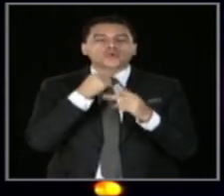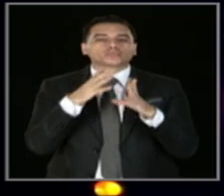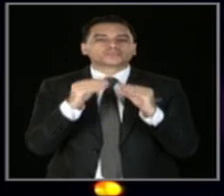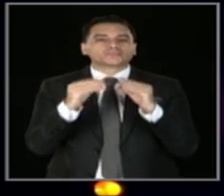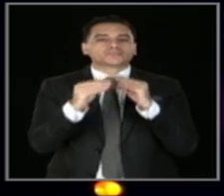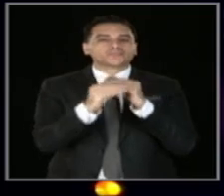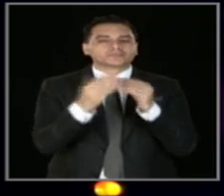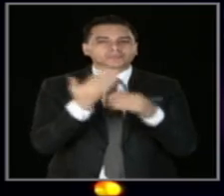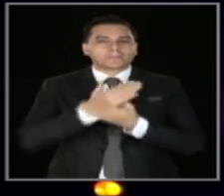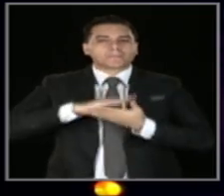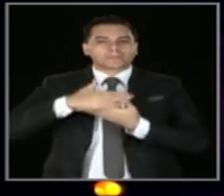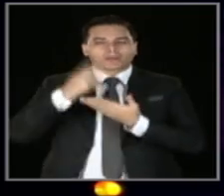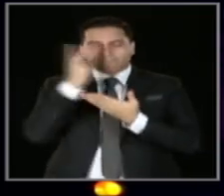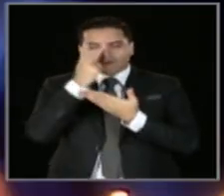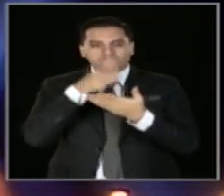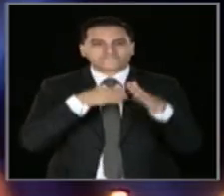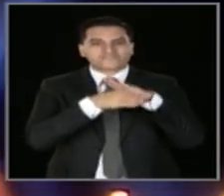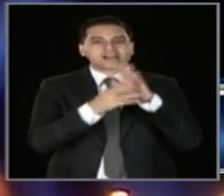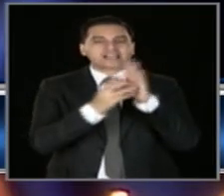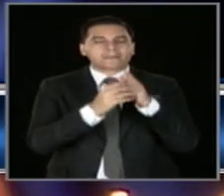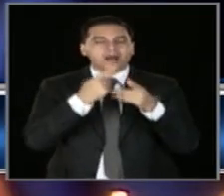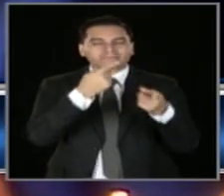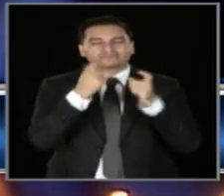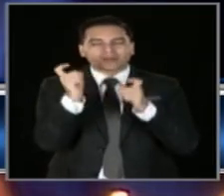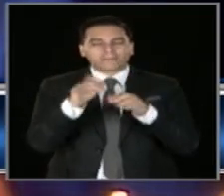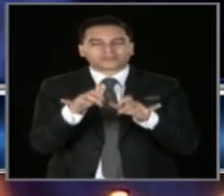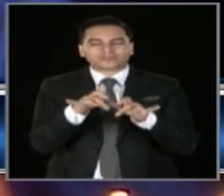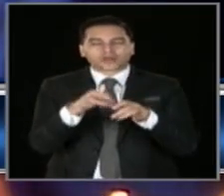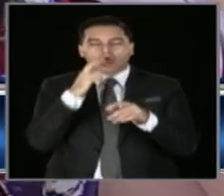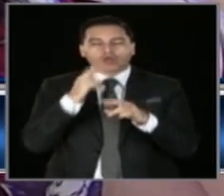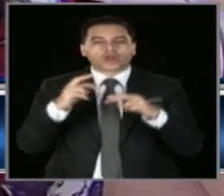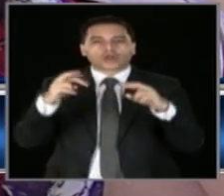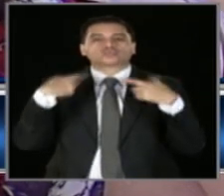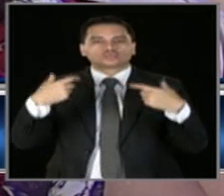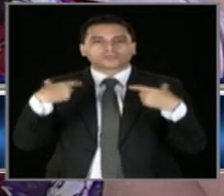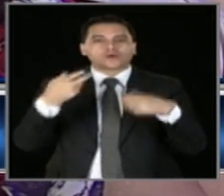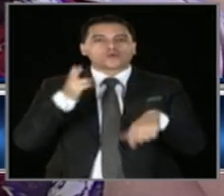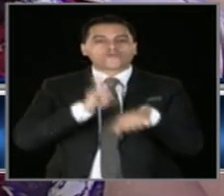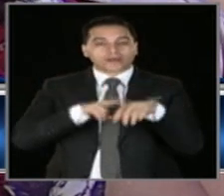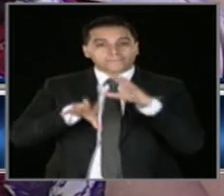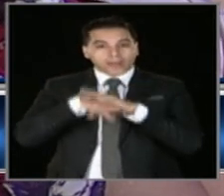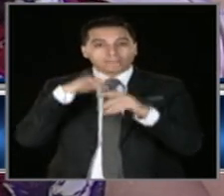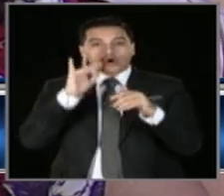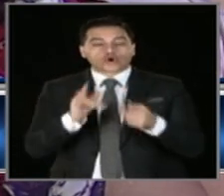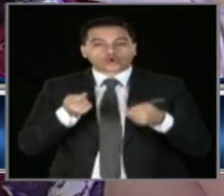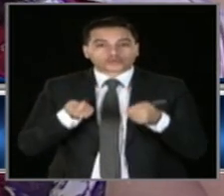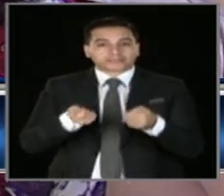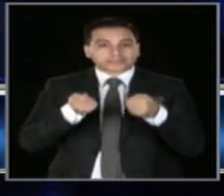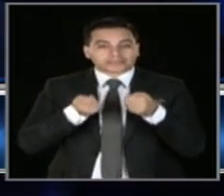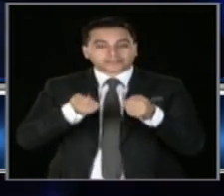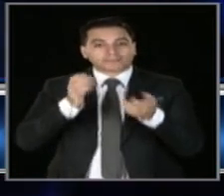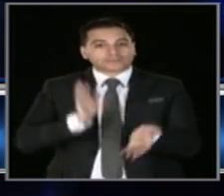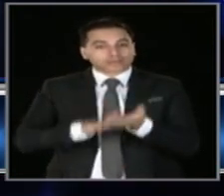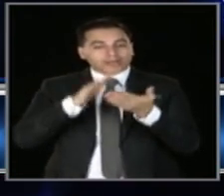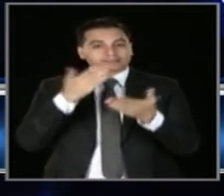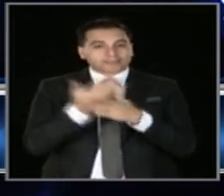في الجامعات المصرية كافة. بنطلق أيضاً حملات مختلفة من الكراسي المتحركة، فأدوات